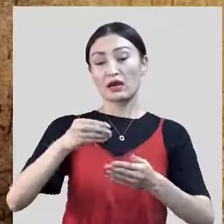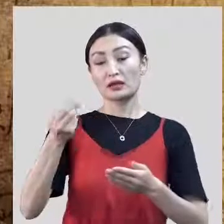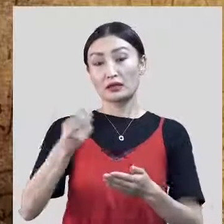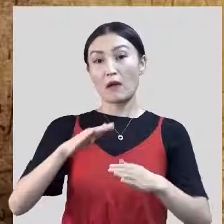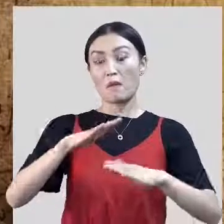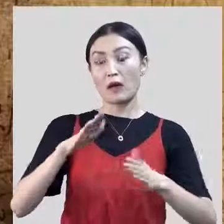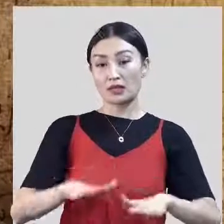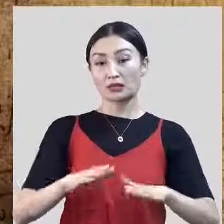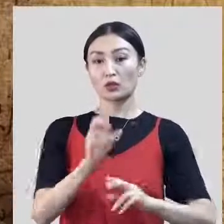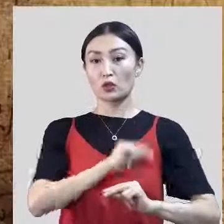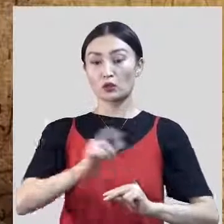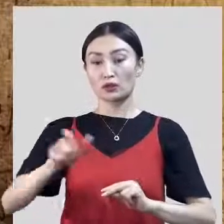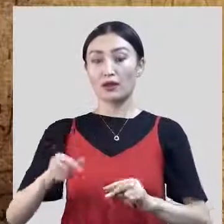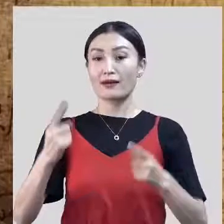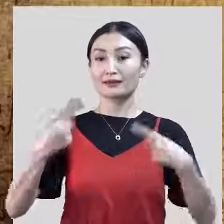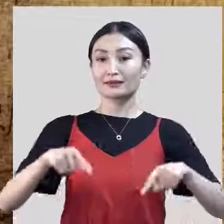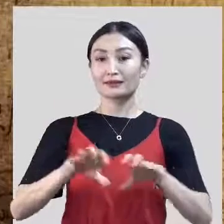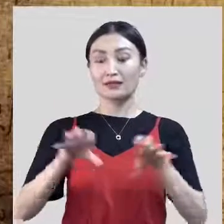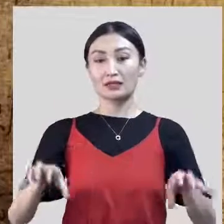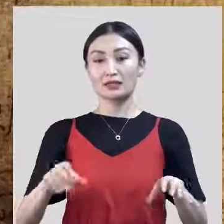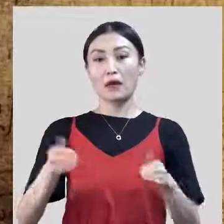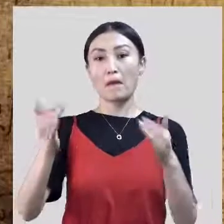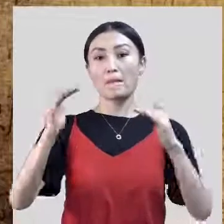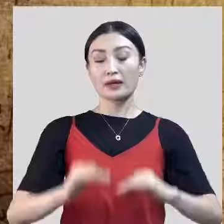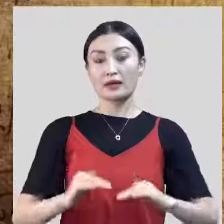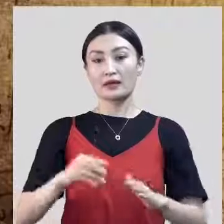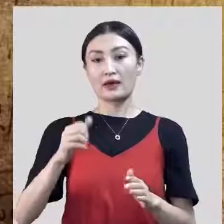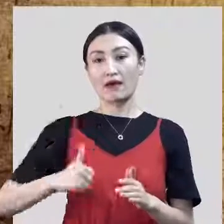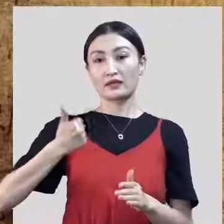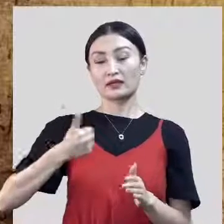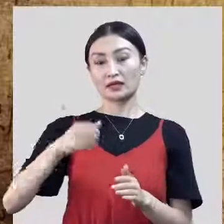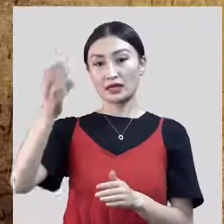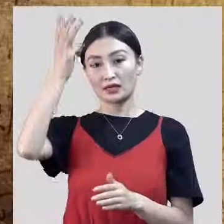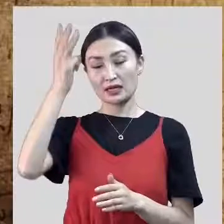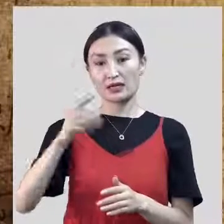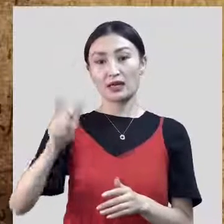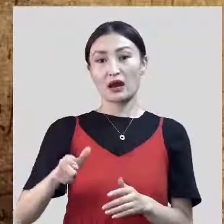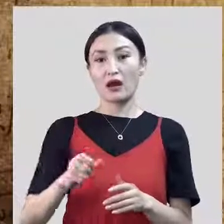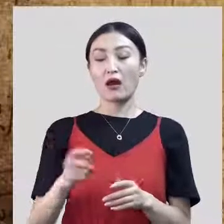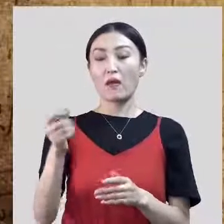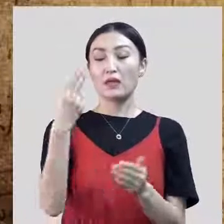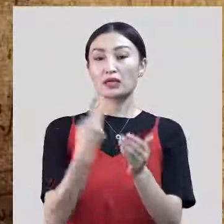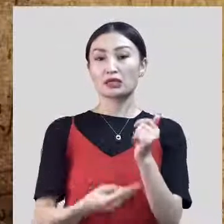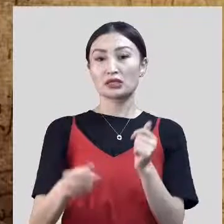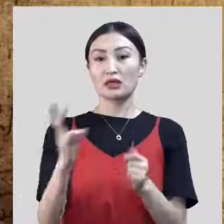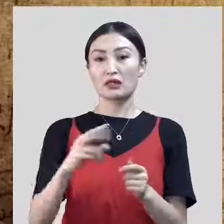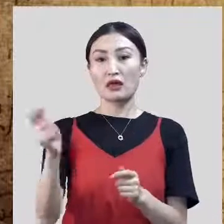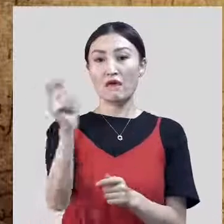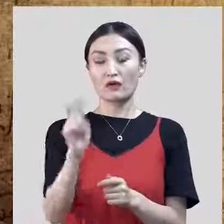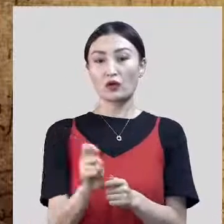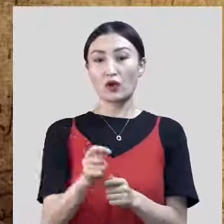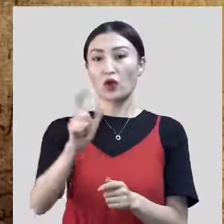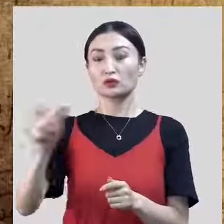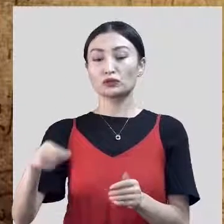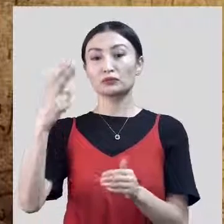кризис власти падение авторитета царя поражение на фронте незначительный значительные людские